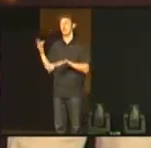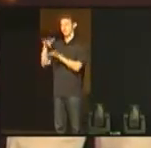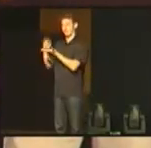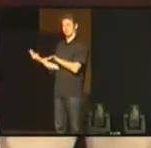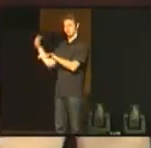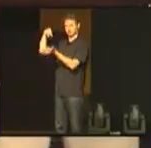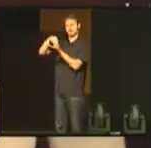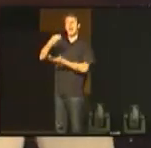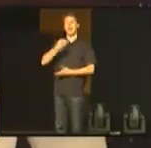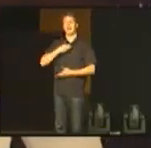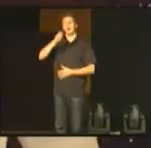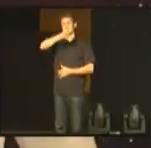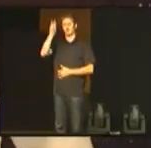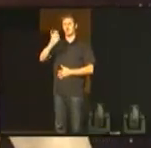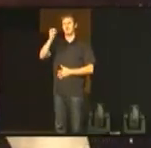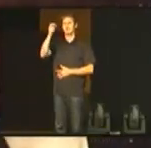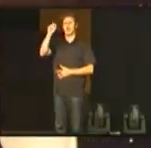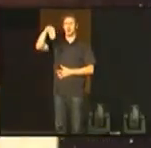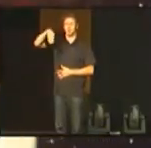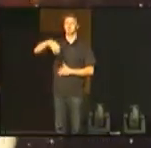deixo el nostre alcalde, en Josep Salom.